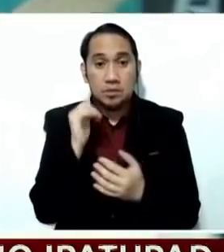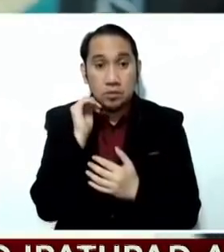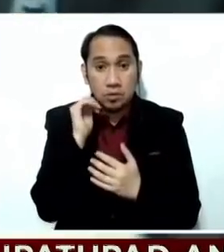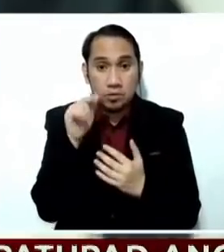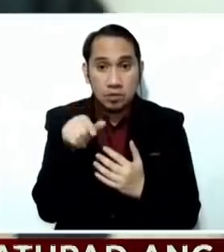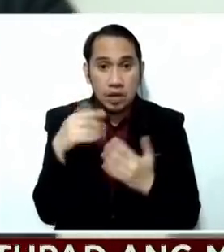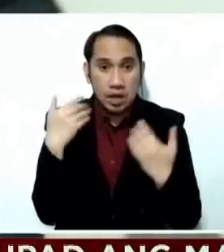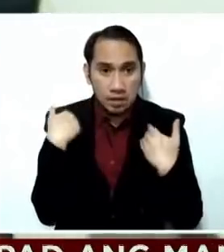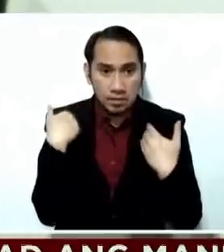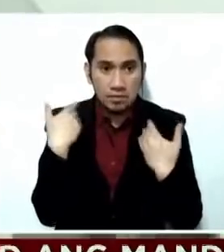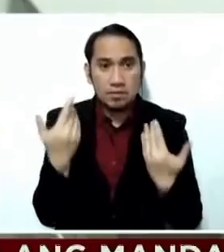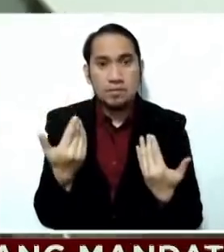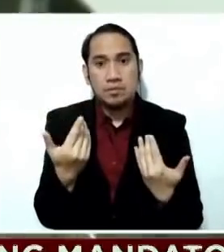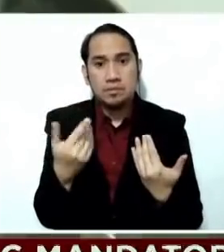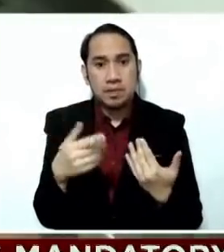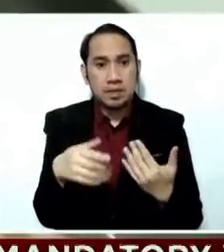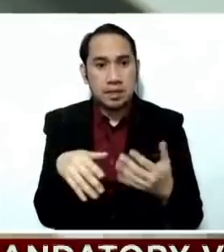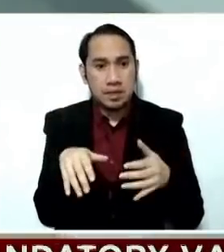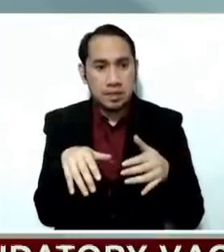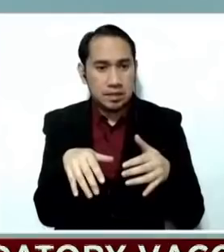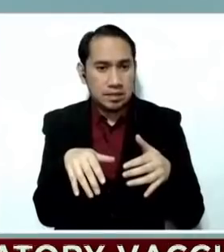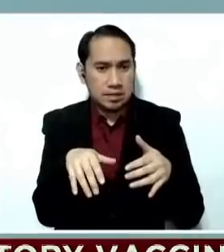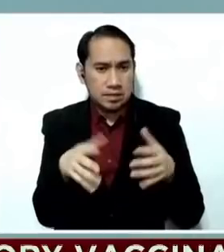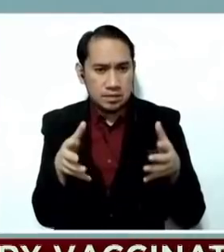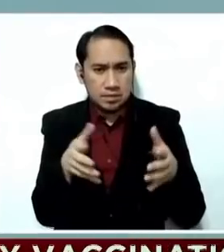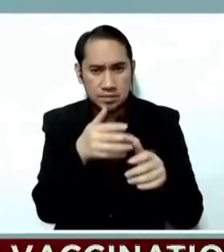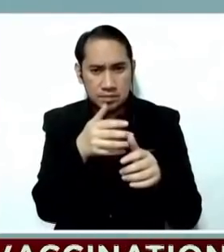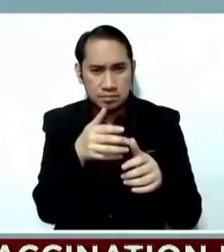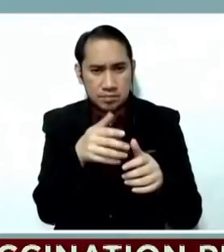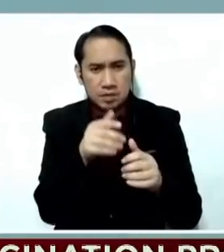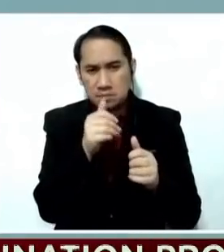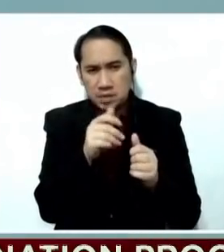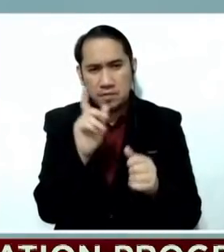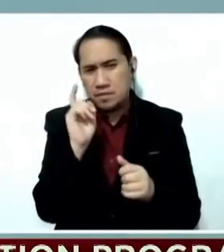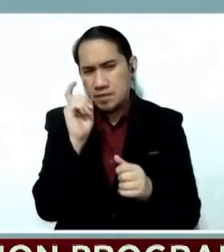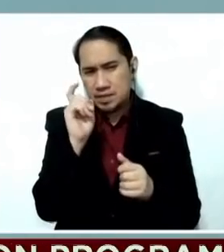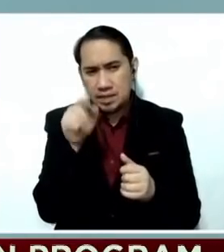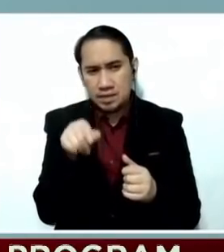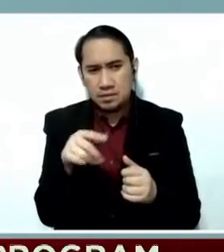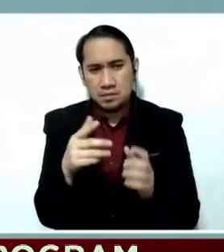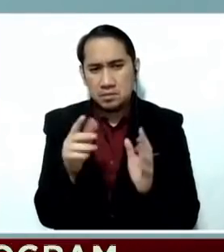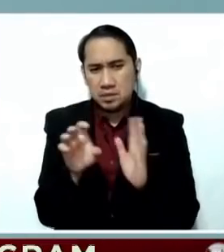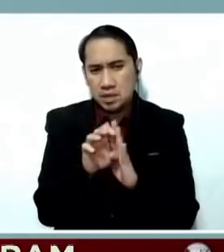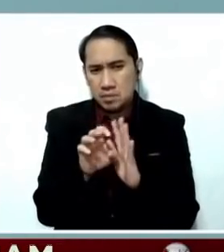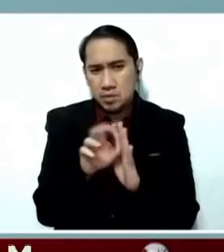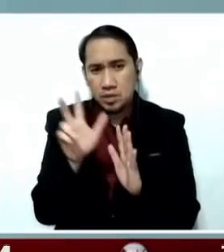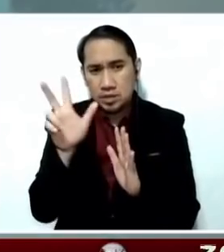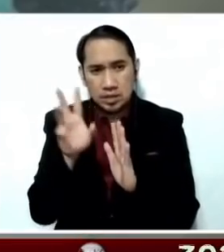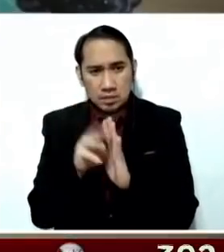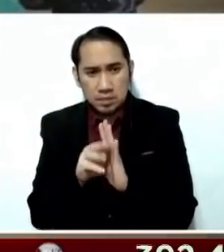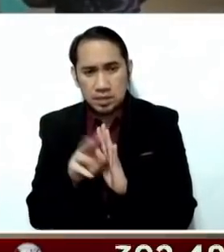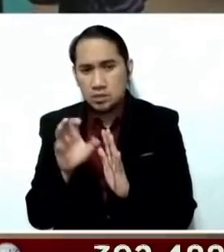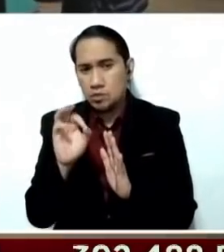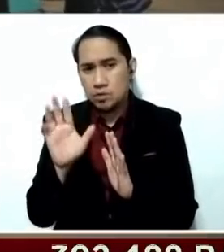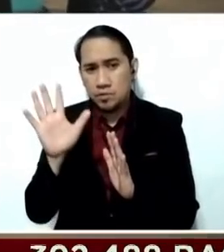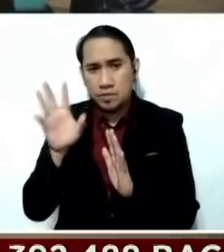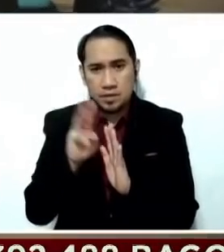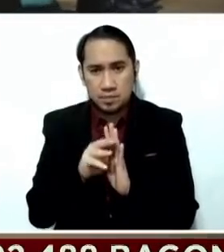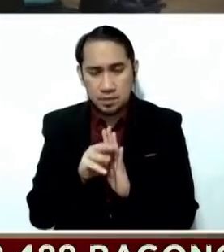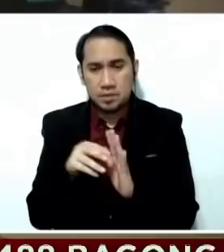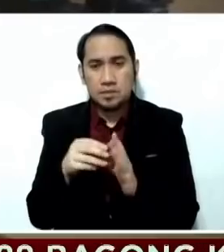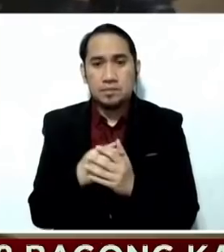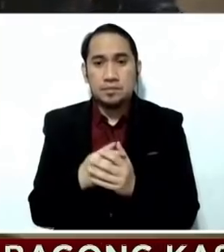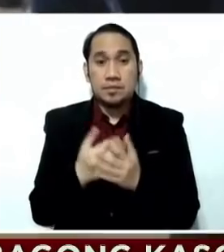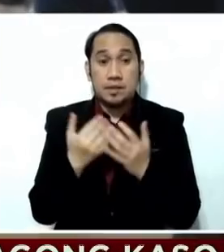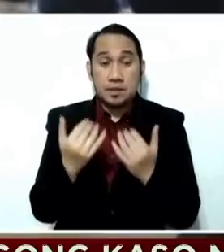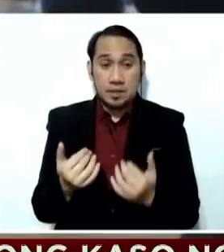bawat tables na magbabakuna. Ang pag-thaw naman yan is few minutes lang eh. Actually, mga 3 minutes nga lang daw po, 3 to 5 minutes. Dumating na rin ang